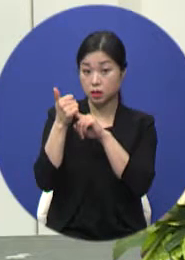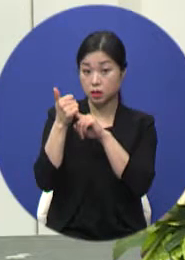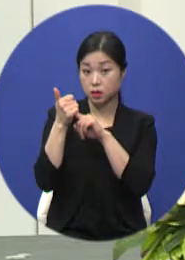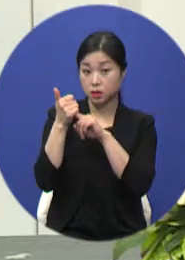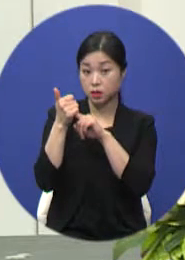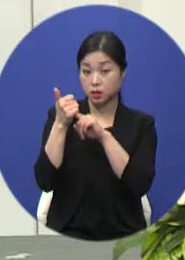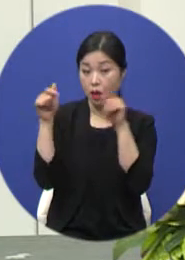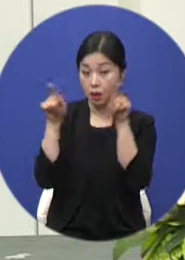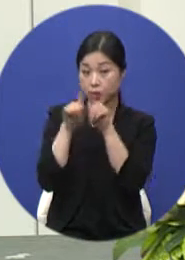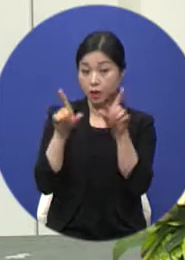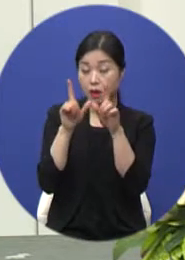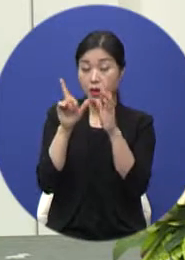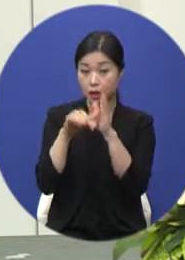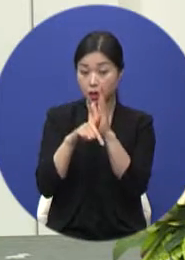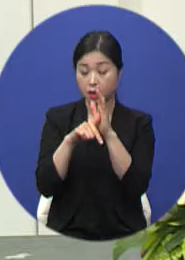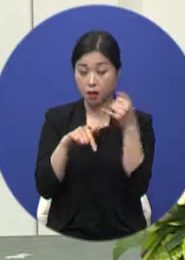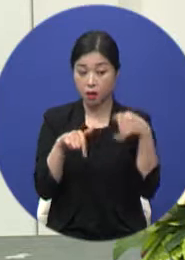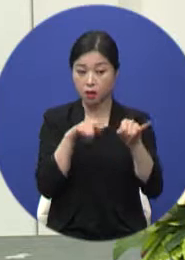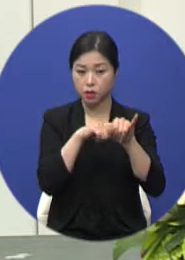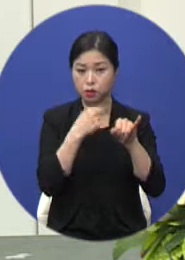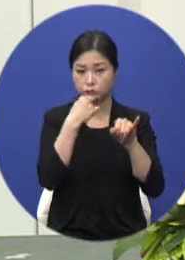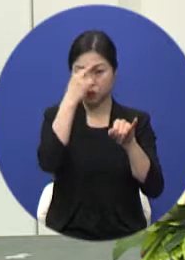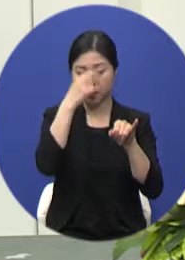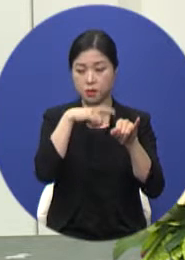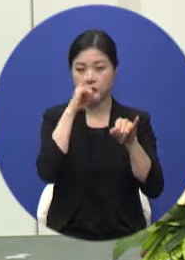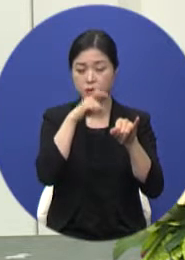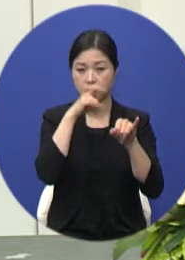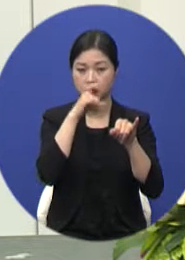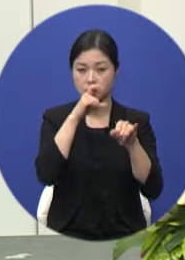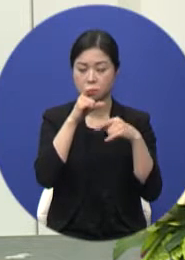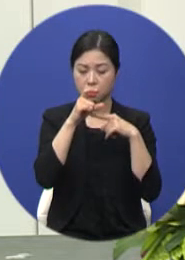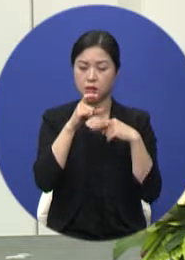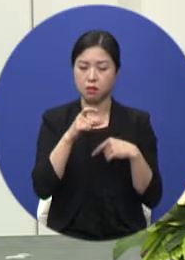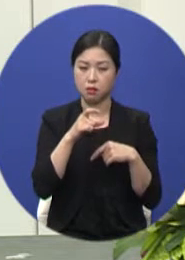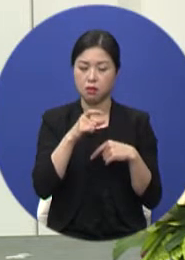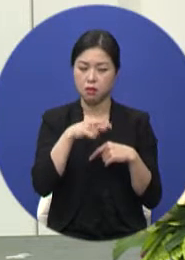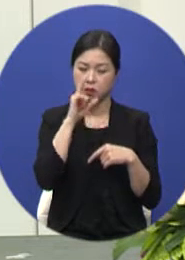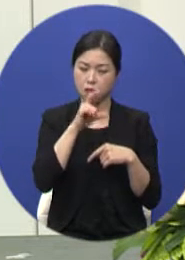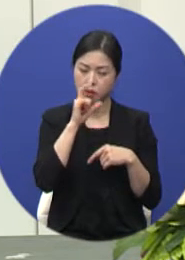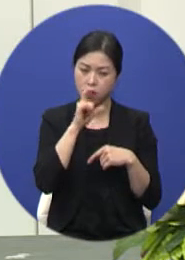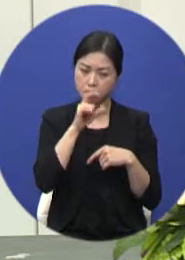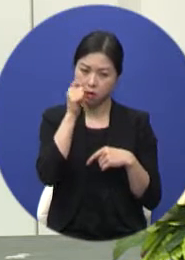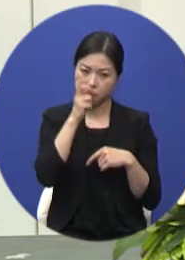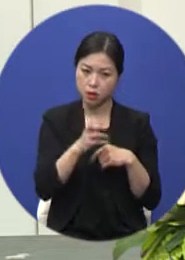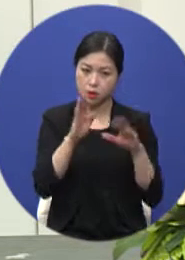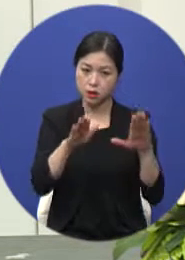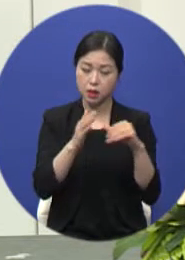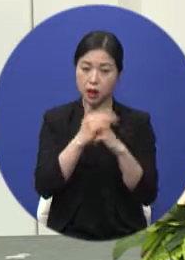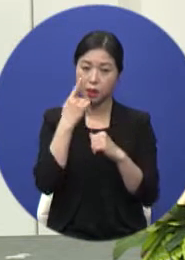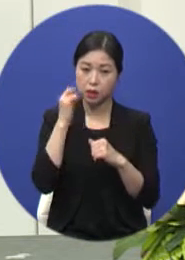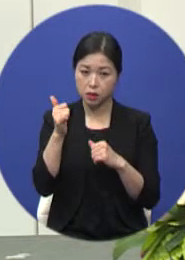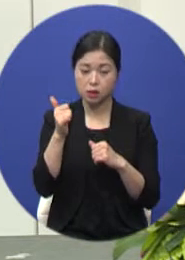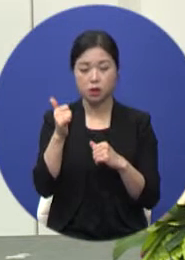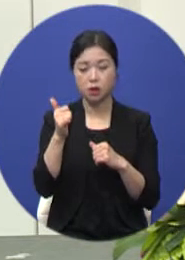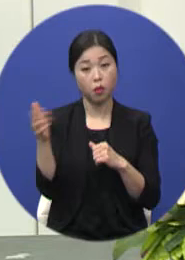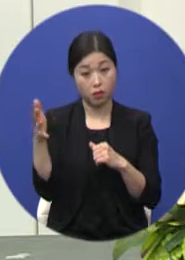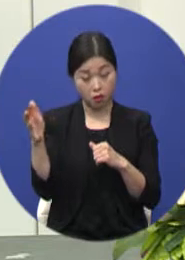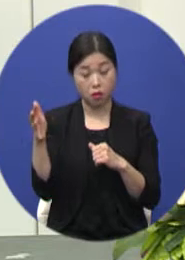따님이? 그래서, 네. 네네, 그, 술을 심하게 먹었고 지금 아버지가 이제 없는, 없지만은